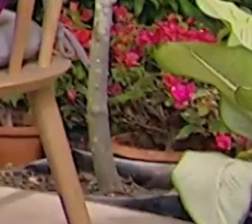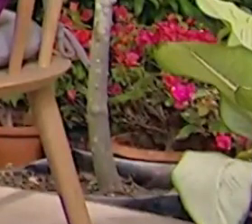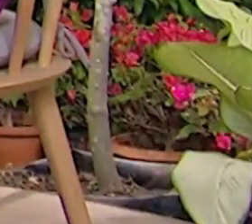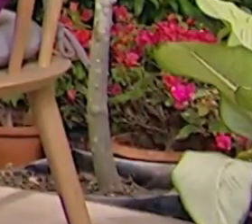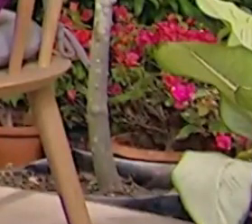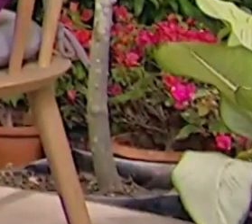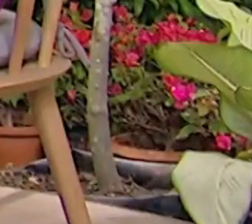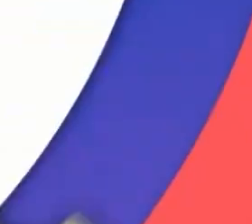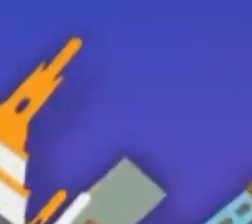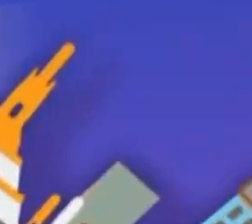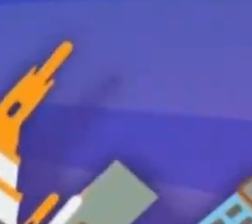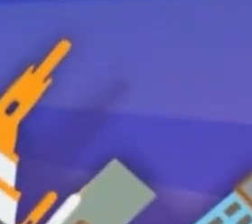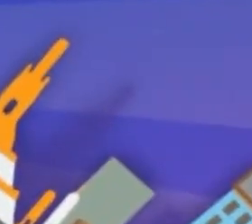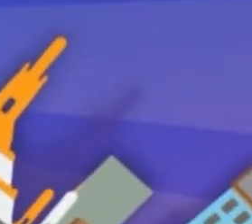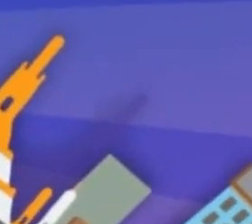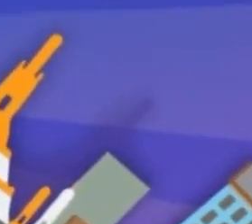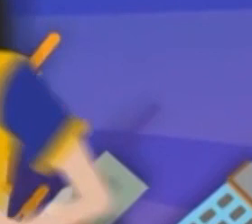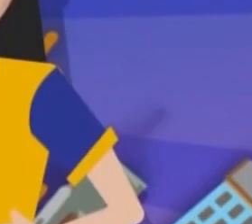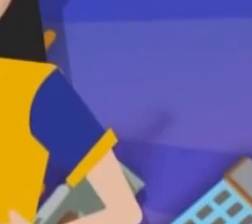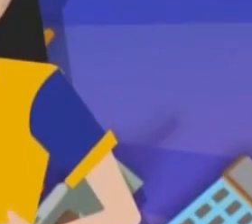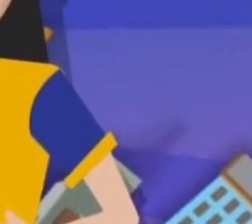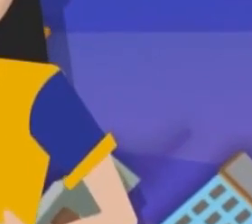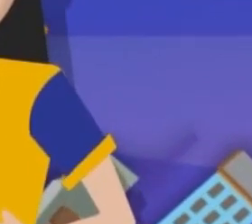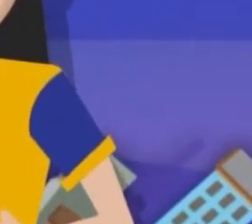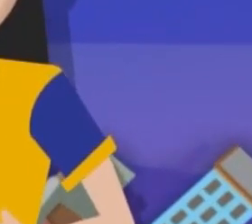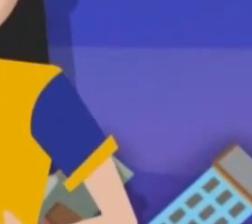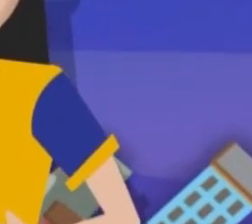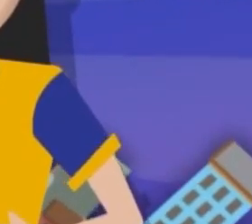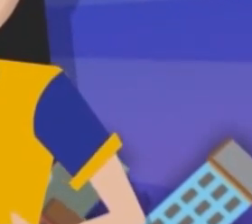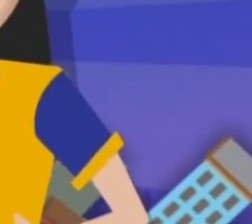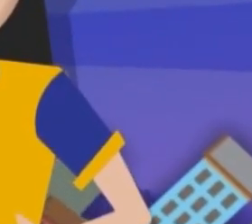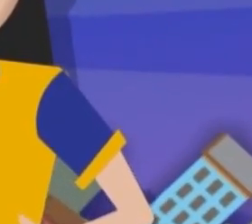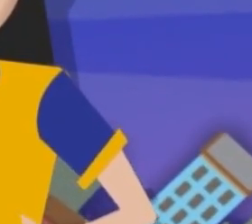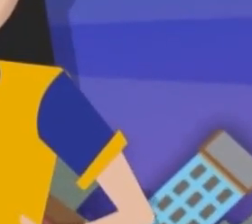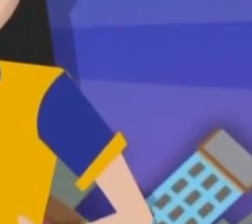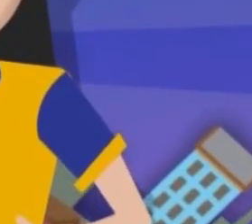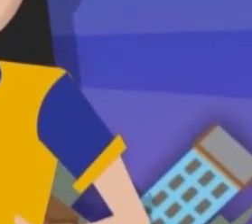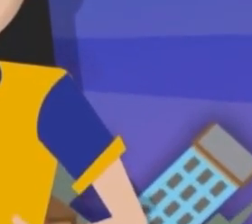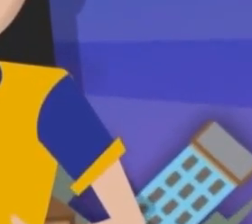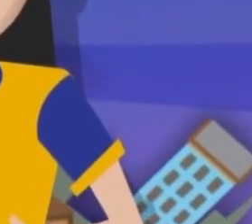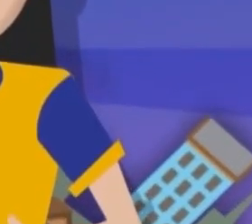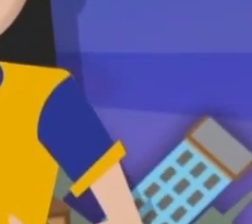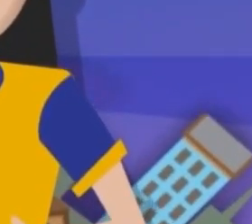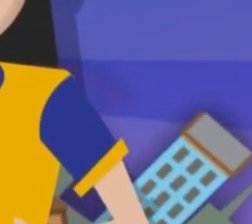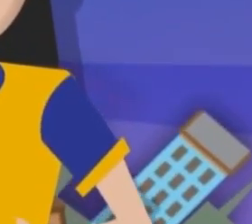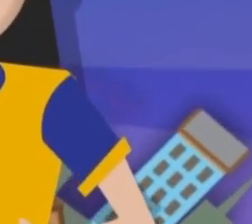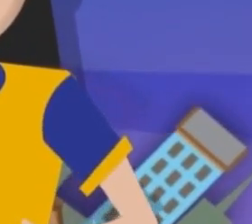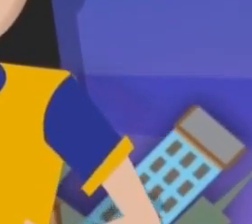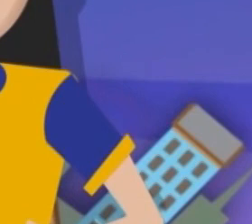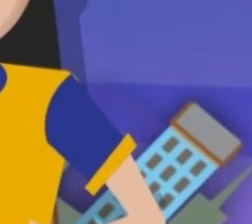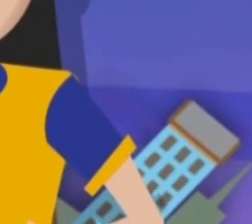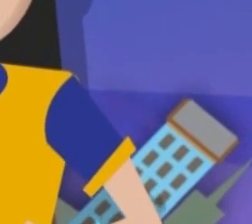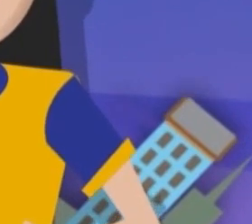านั้นเองนะครับนี่นะ คุยคำมองบ่าย3โมงคุยคำมองบ่าย3